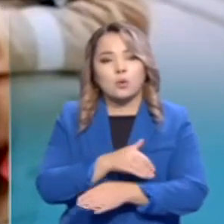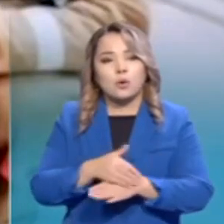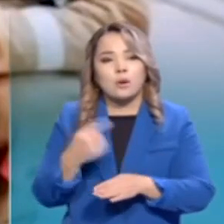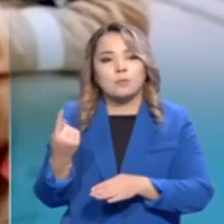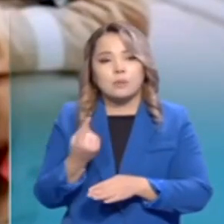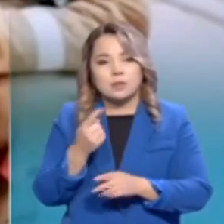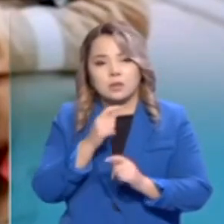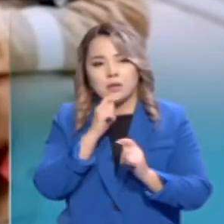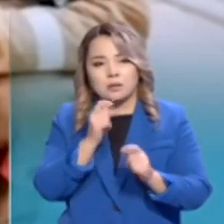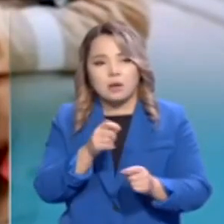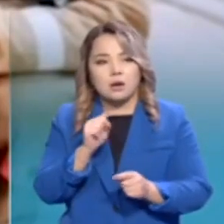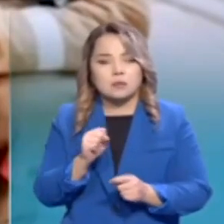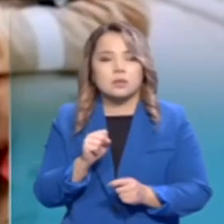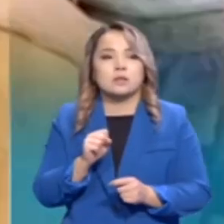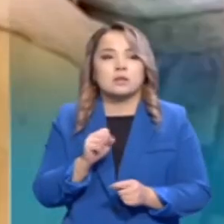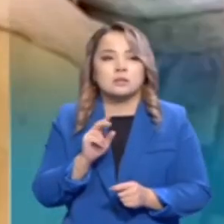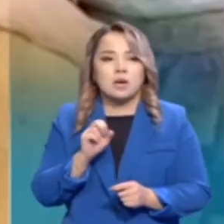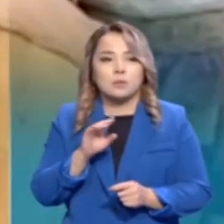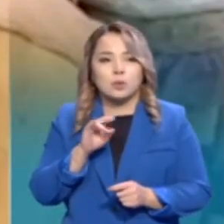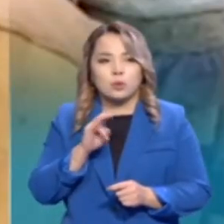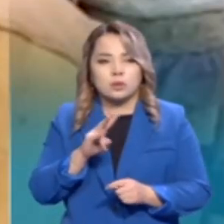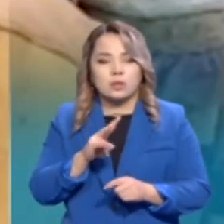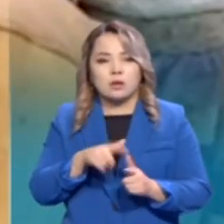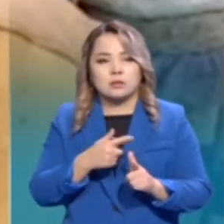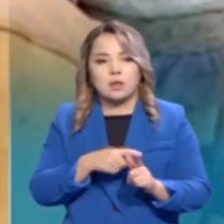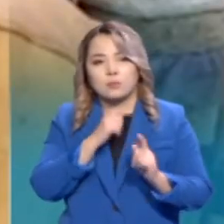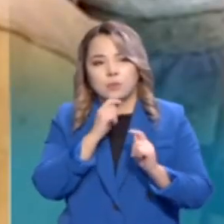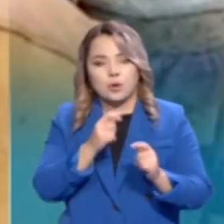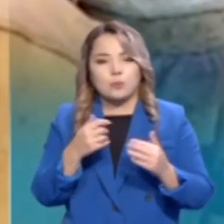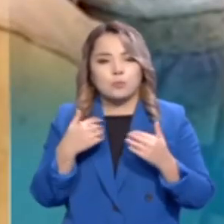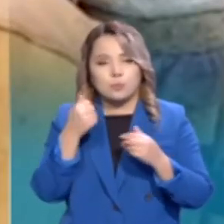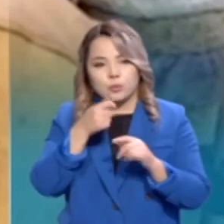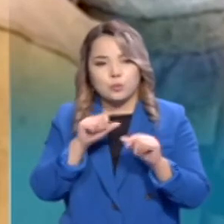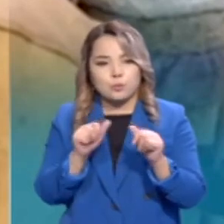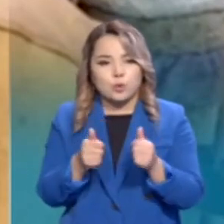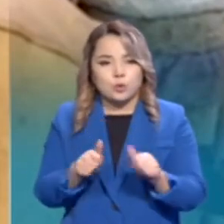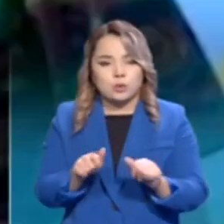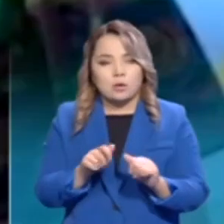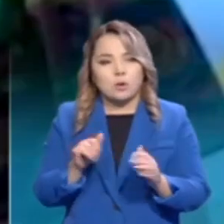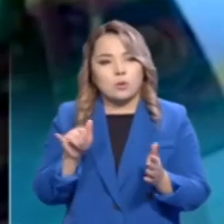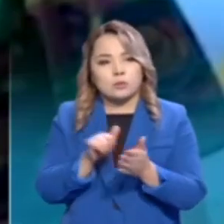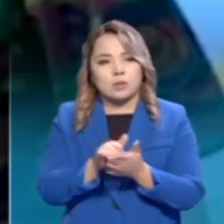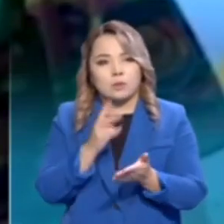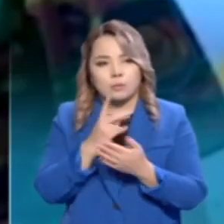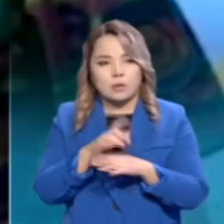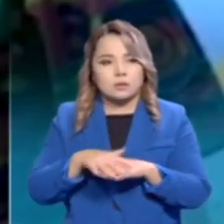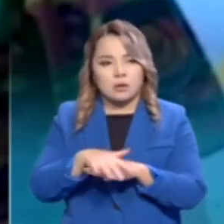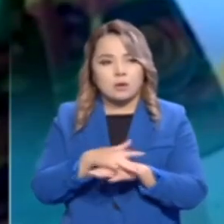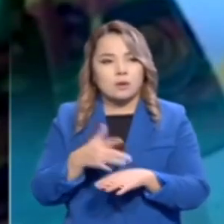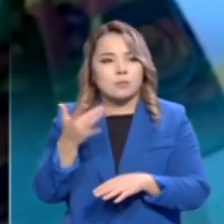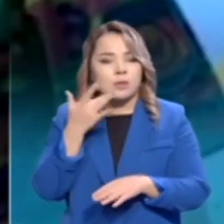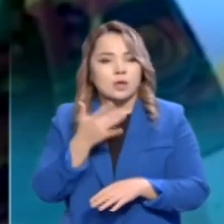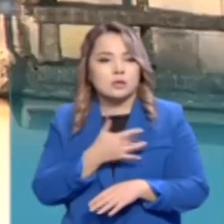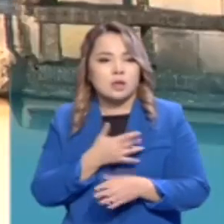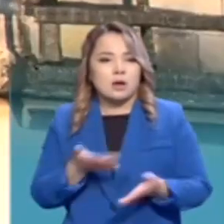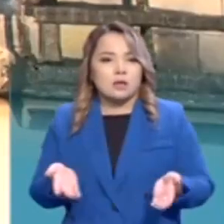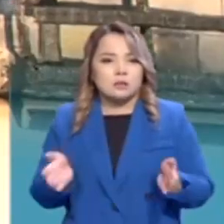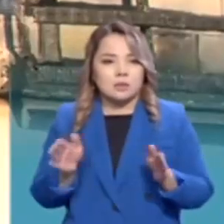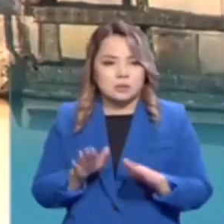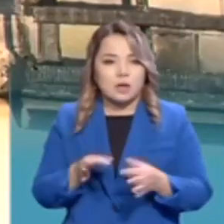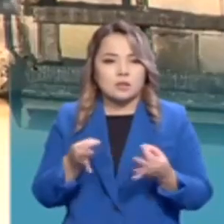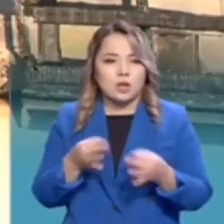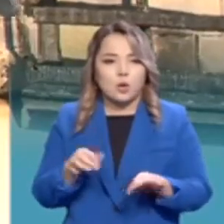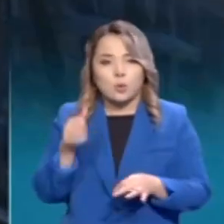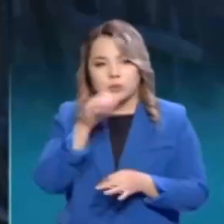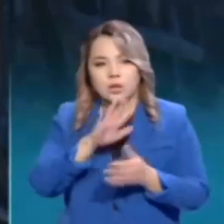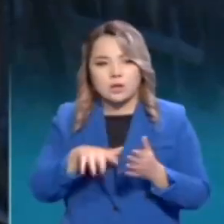біріне Асқар Забикулиннің есімі беріліп, бюст орнатылады. Оның есімі мен ерлігі халқының мәңгі жадында. Тәуелсіздік